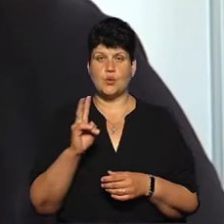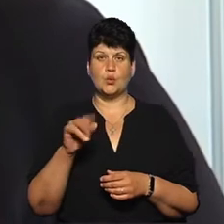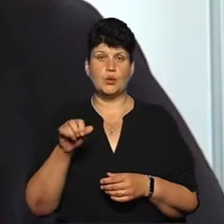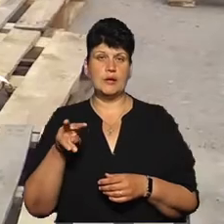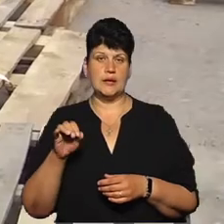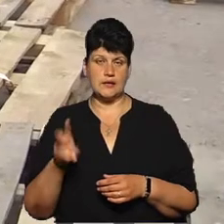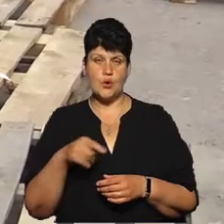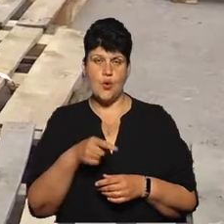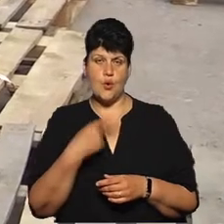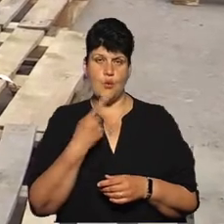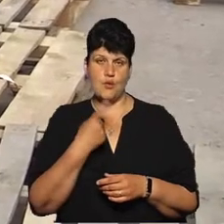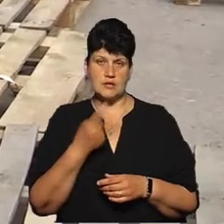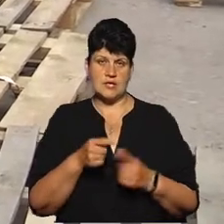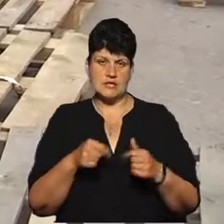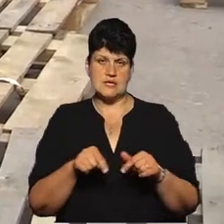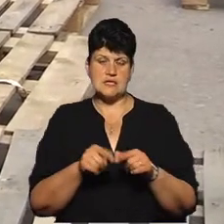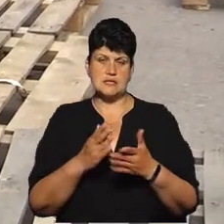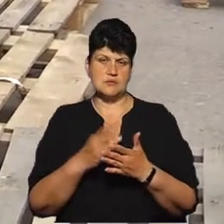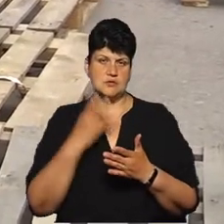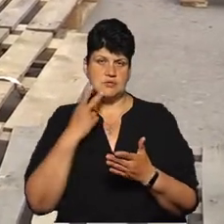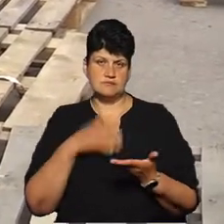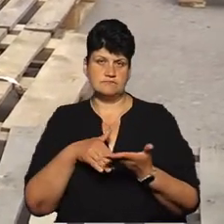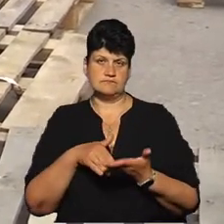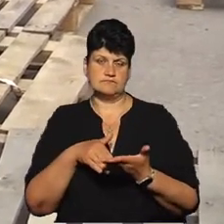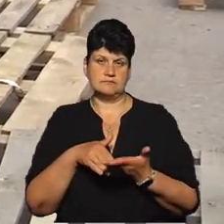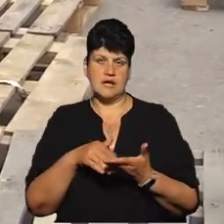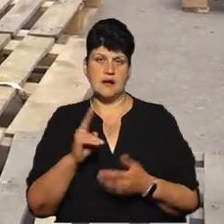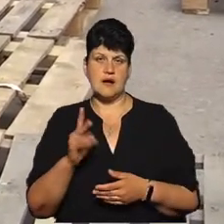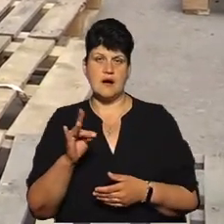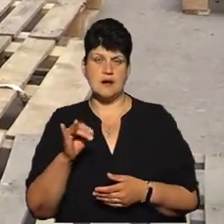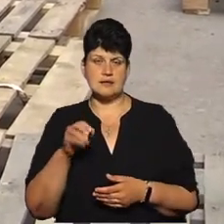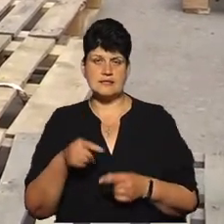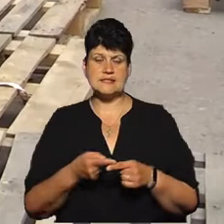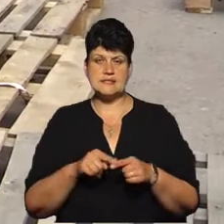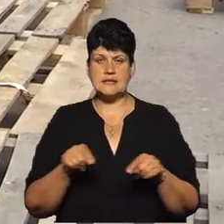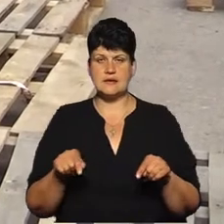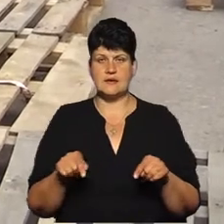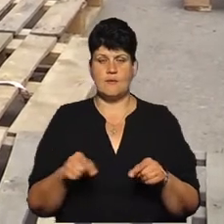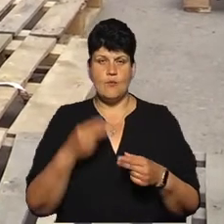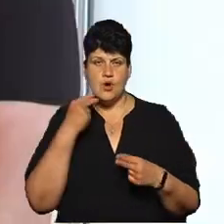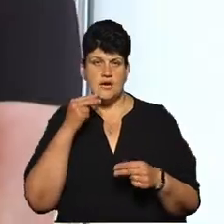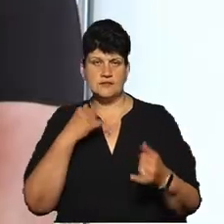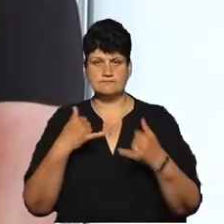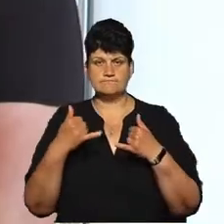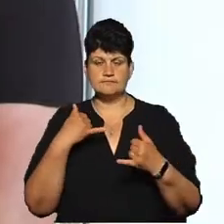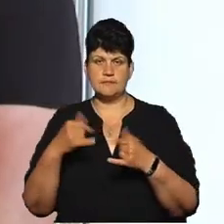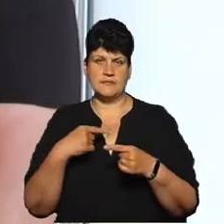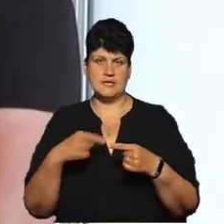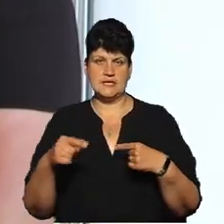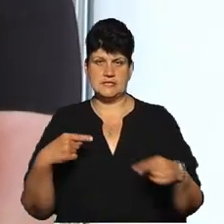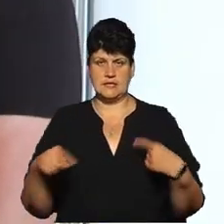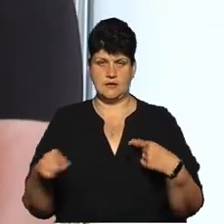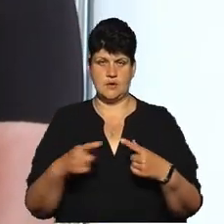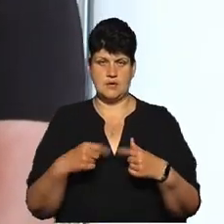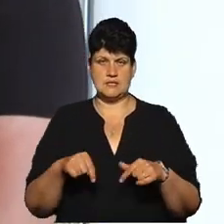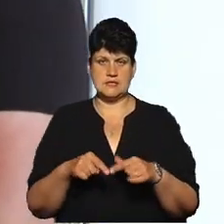партнером Карітасу, тому, каже, створення такого центру допоможе поліпшити комунікацію між волонтерами різних організацій. Та коли було тільки